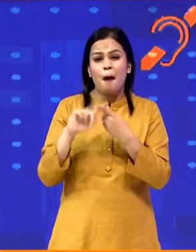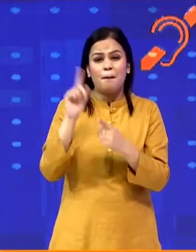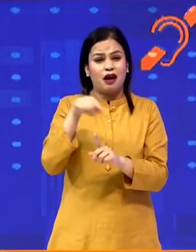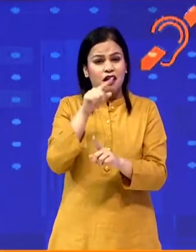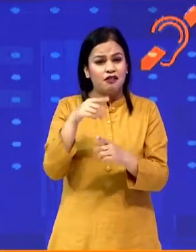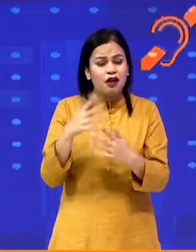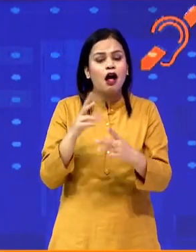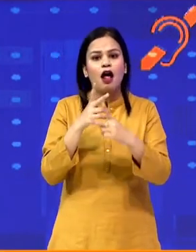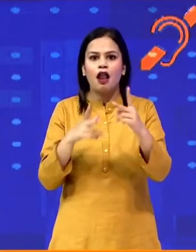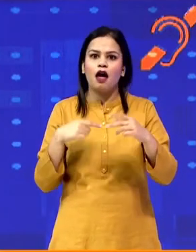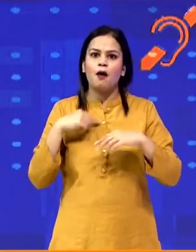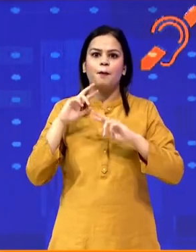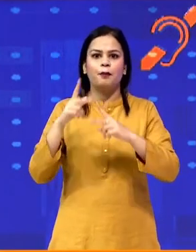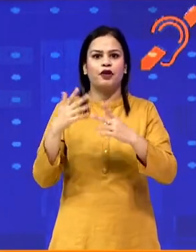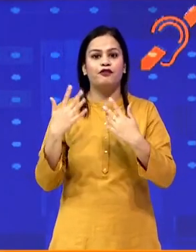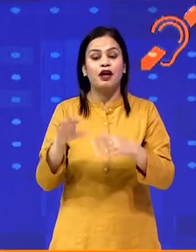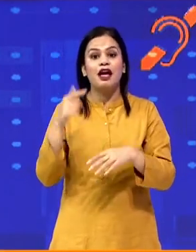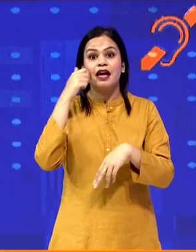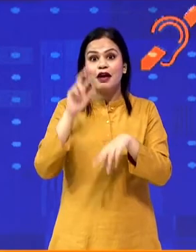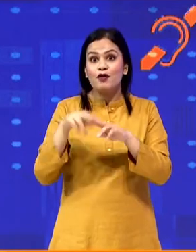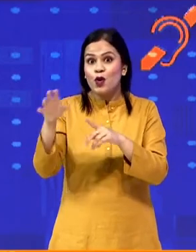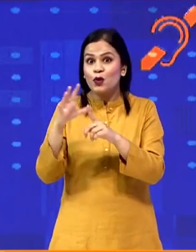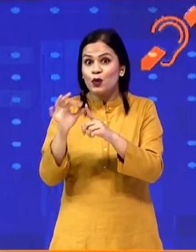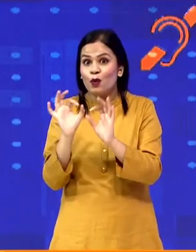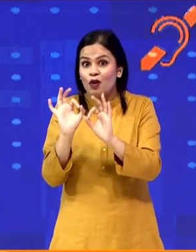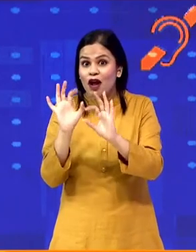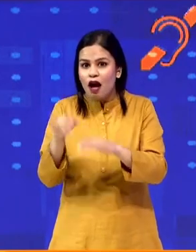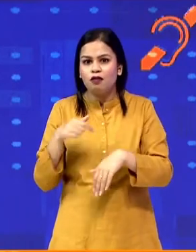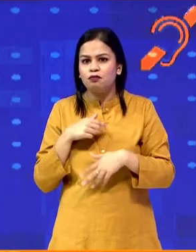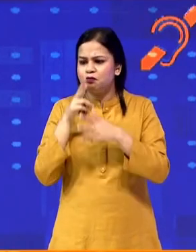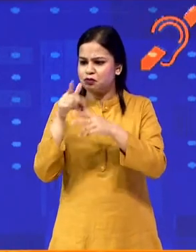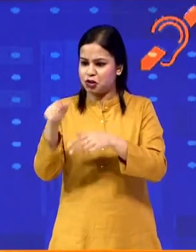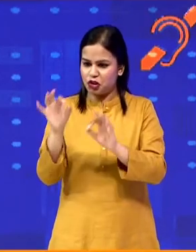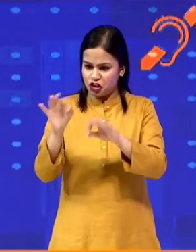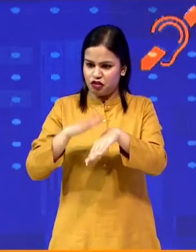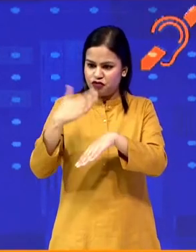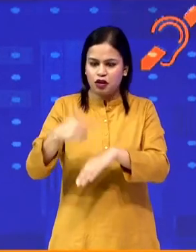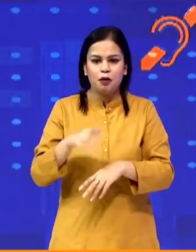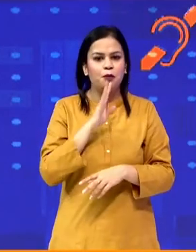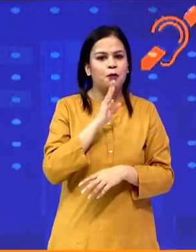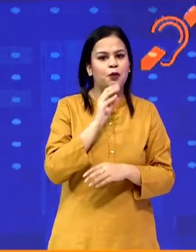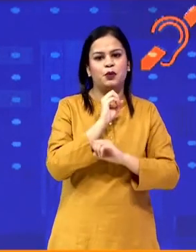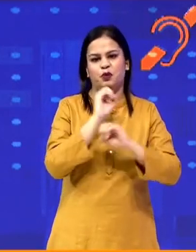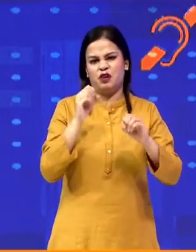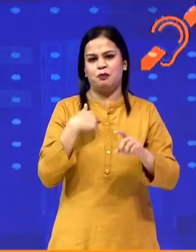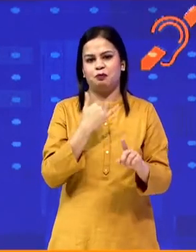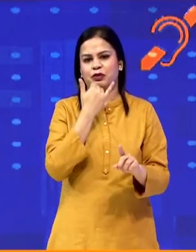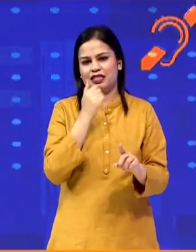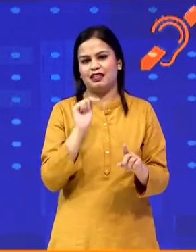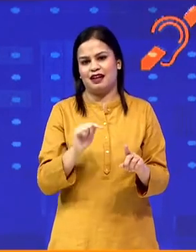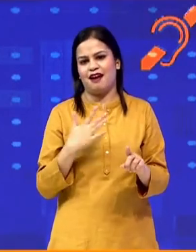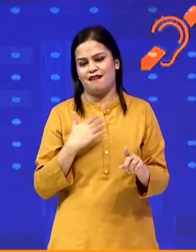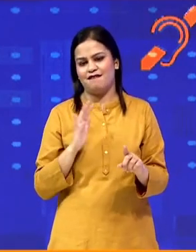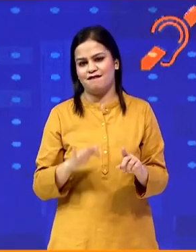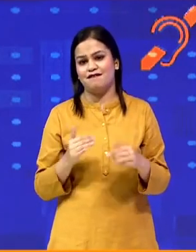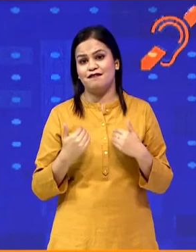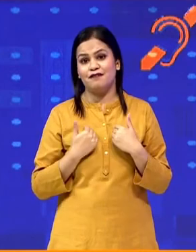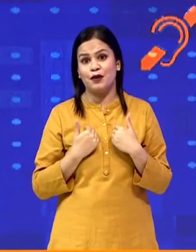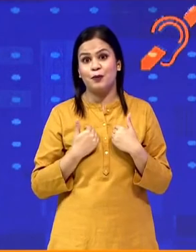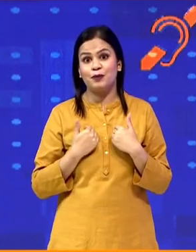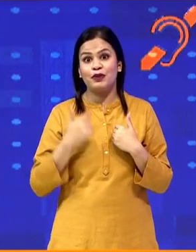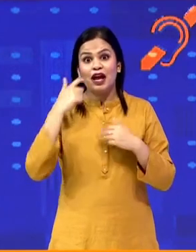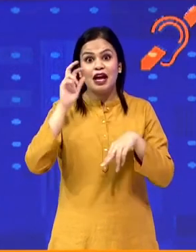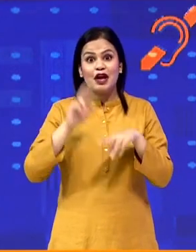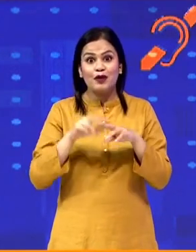किया जो अच्छा भी करता था मैंने कभी नहीं बताया की आपने अच्छा किया शायद मेरी गलती वरना